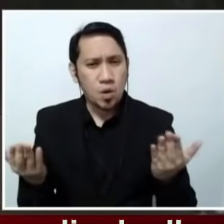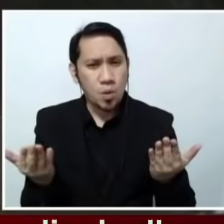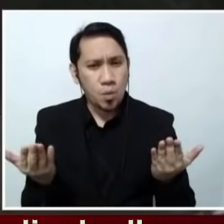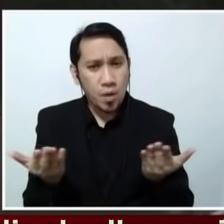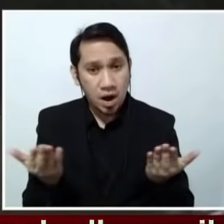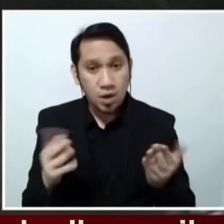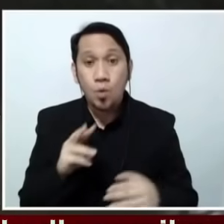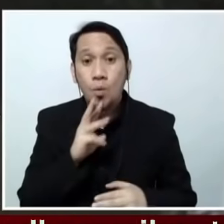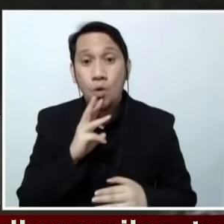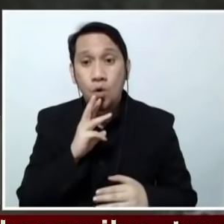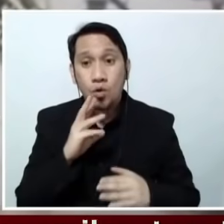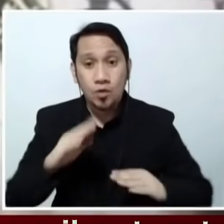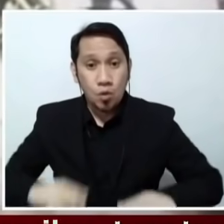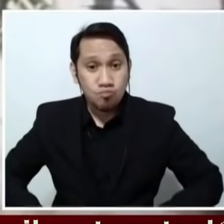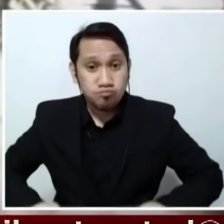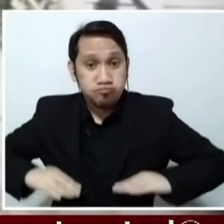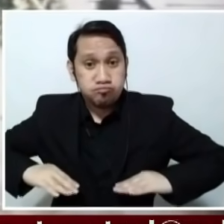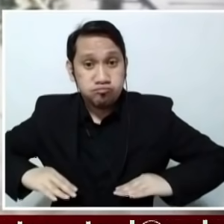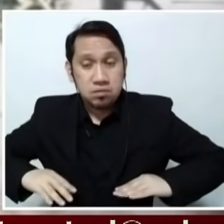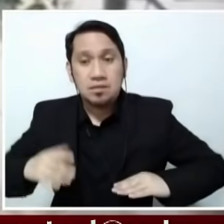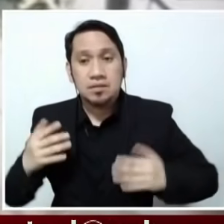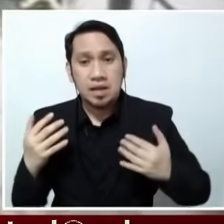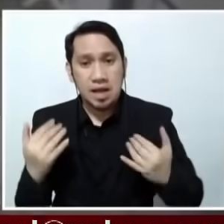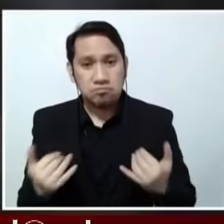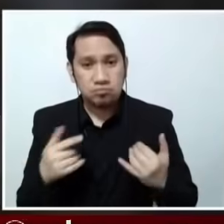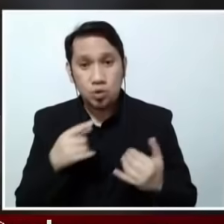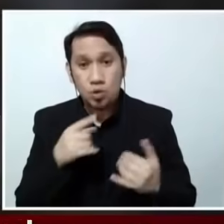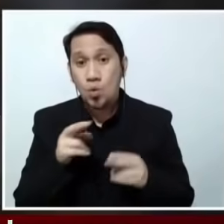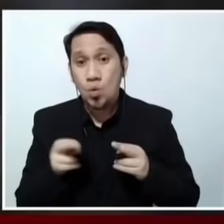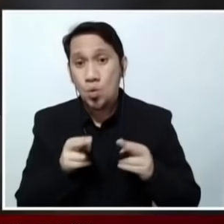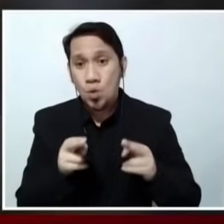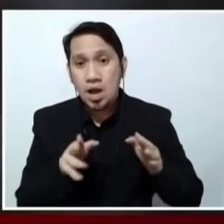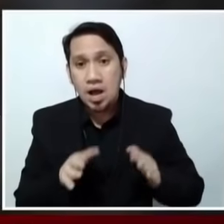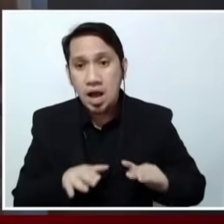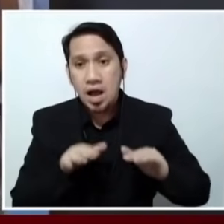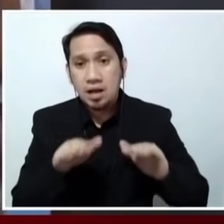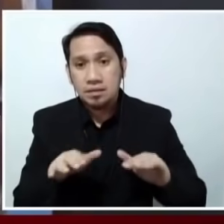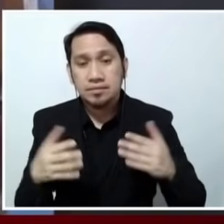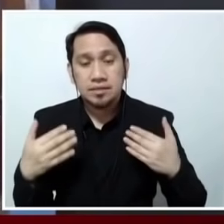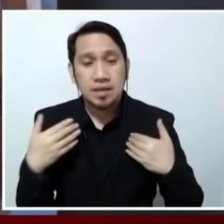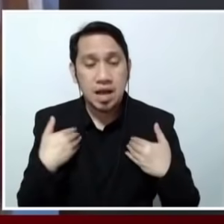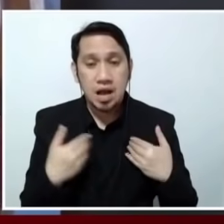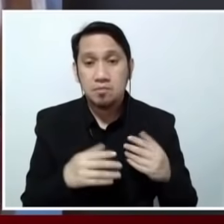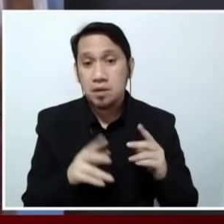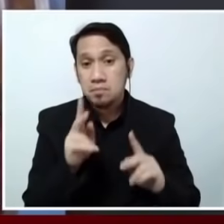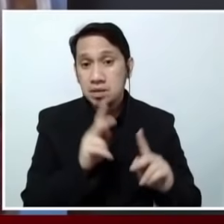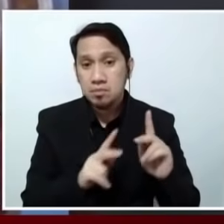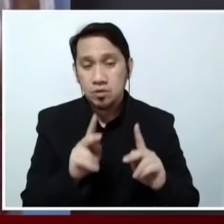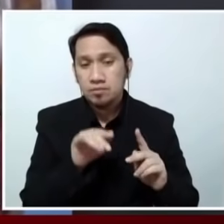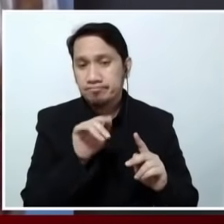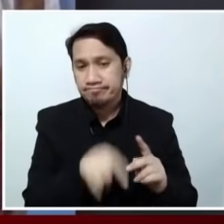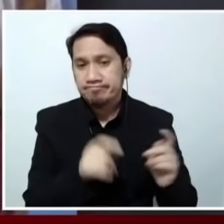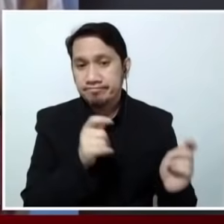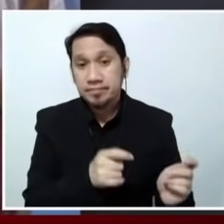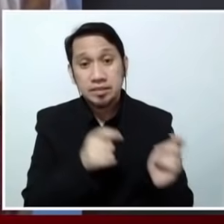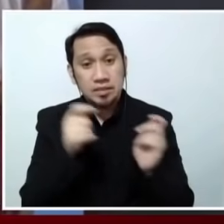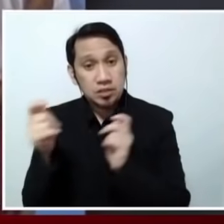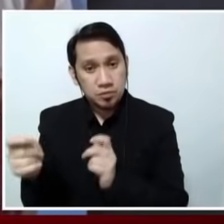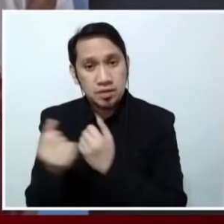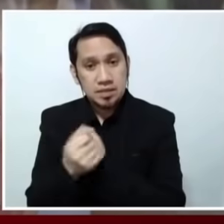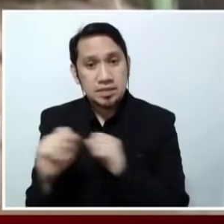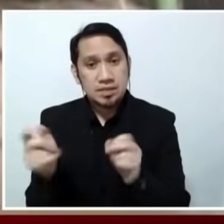baywang ang level ng baha matapos umapaw ang sapa. Umabot sa 20 individual ang inilika sa gym sa